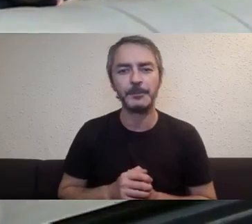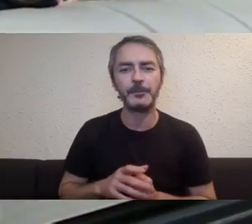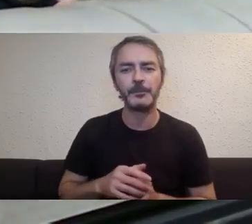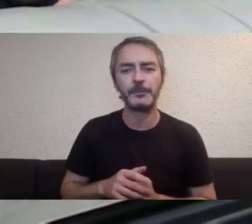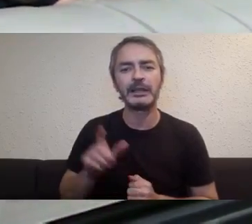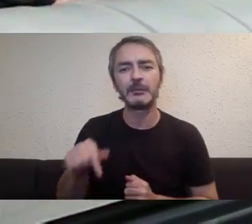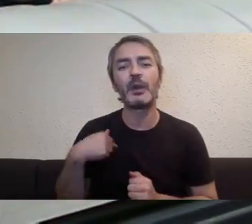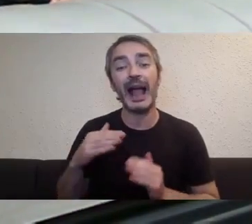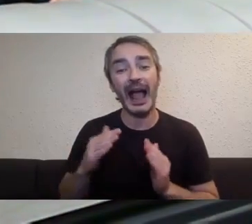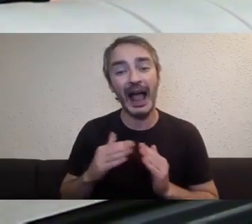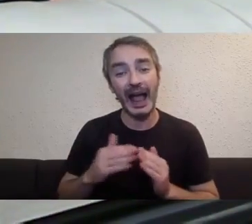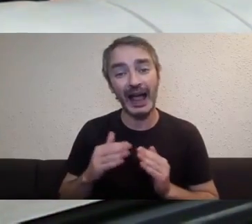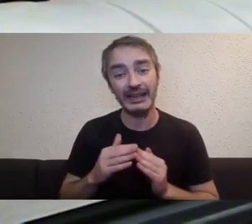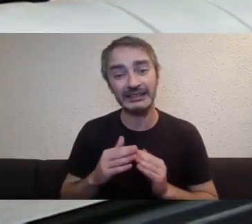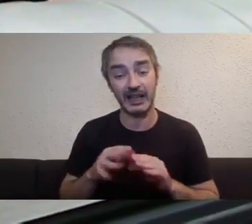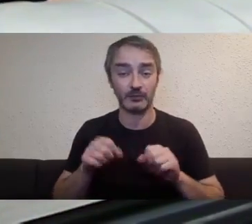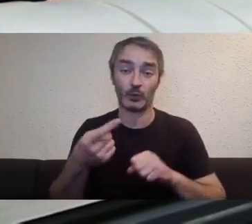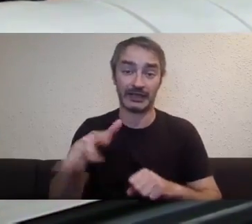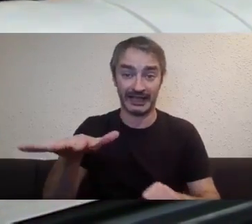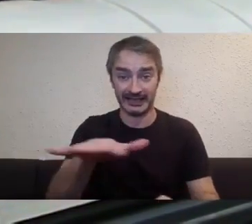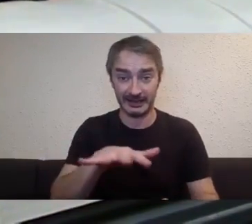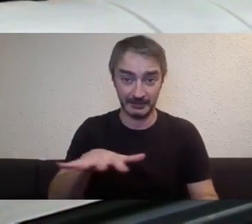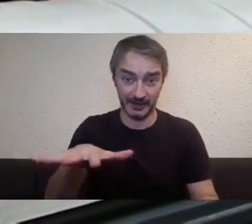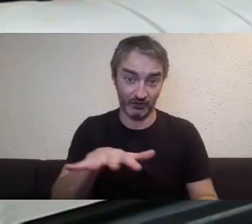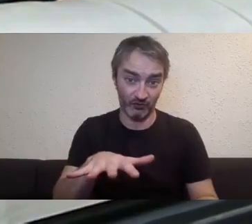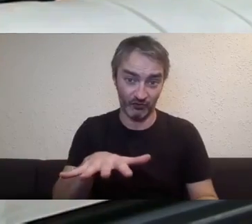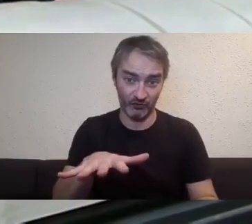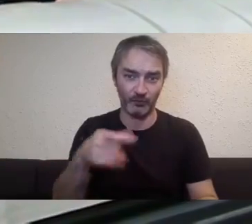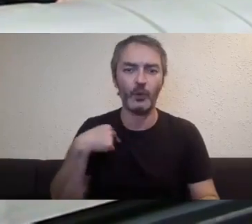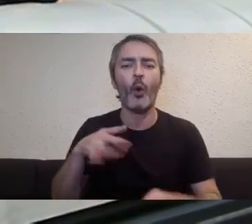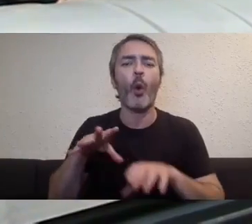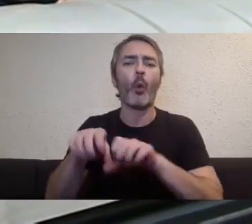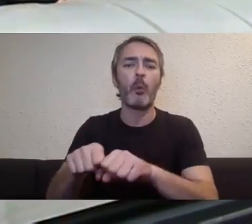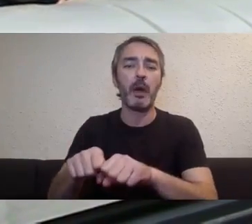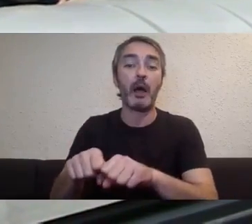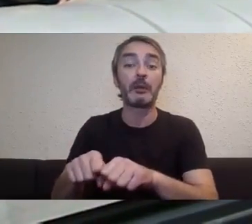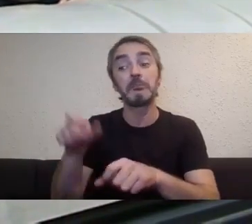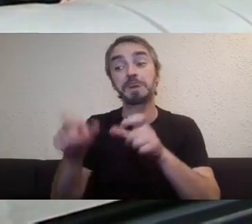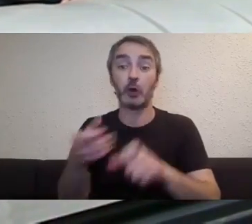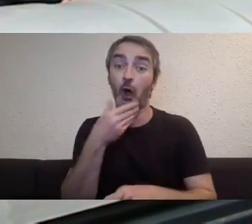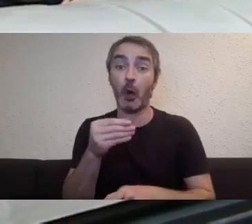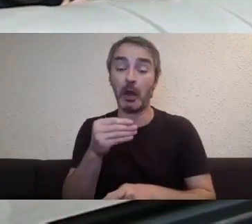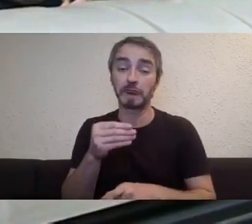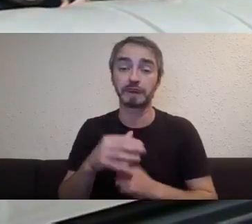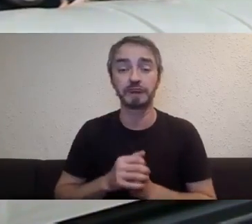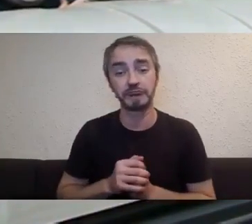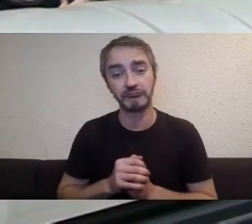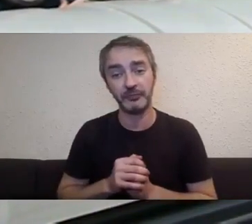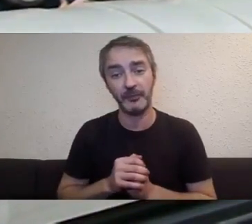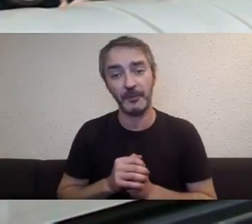Es va ocupar una casa perquè sapiguem també l'altra vessant del que pot ser un espai, Van ocupar una gent